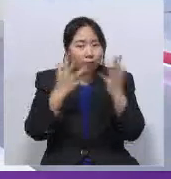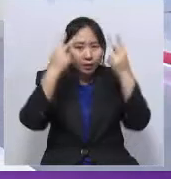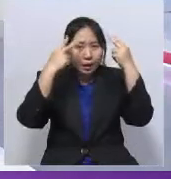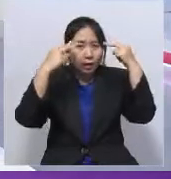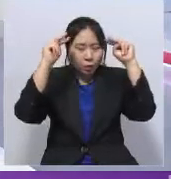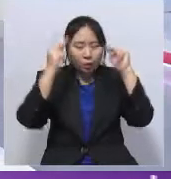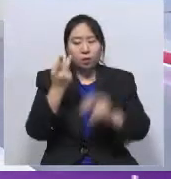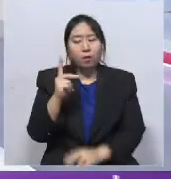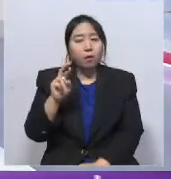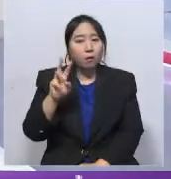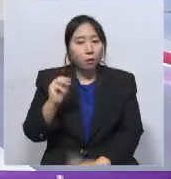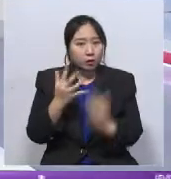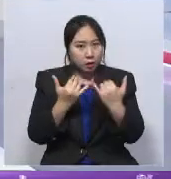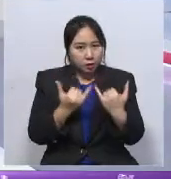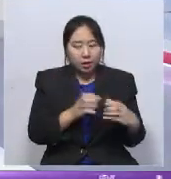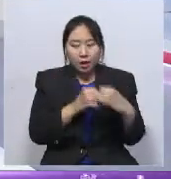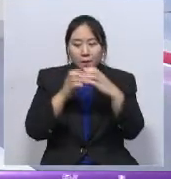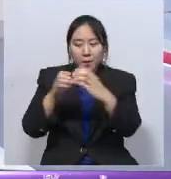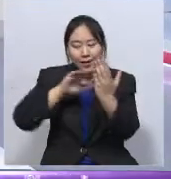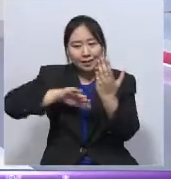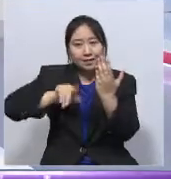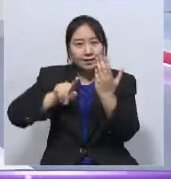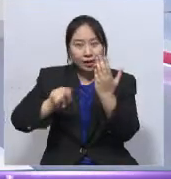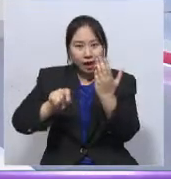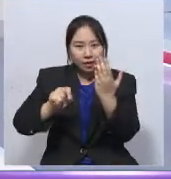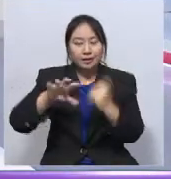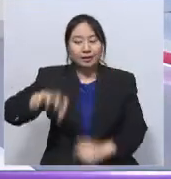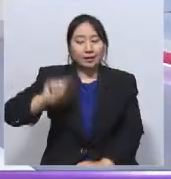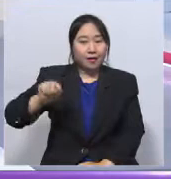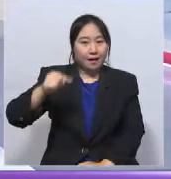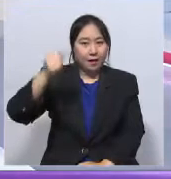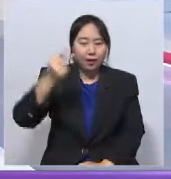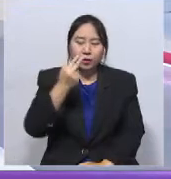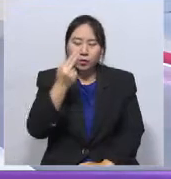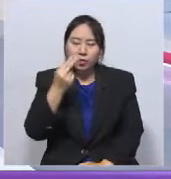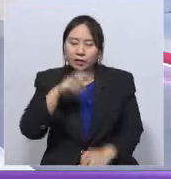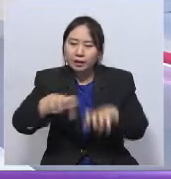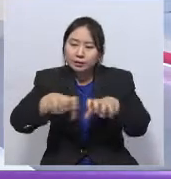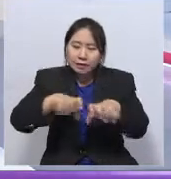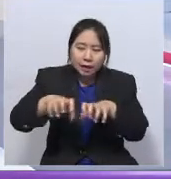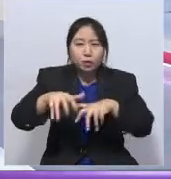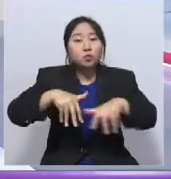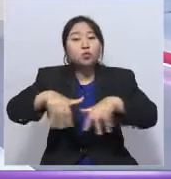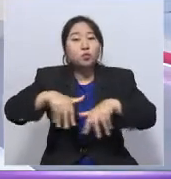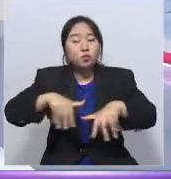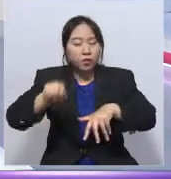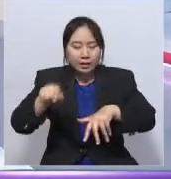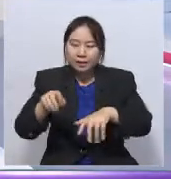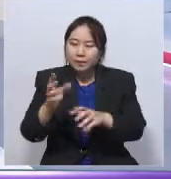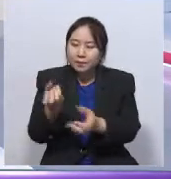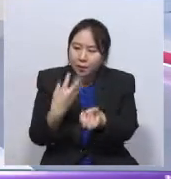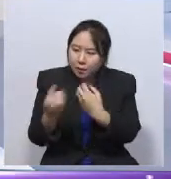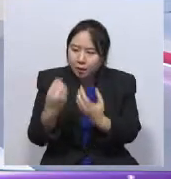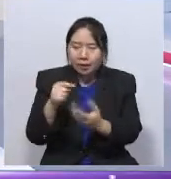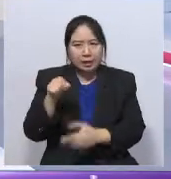มีแค่ท่านนายกแล้วก็คณะรัฐมนตรีลงพื้นที่จังหวัดตราดนะคะโดยจุดแรกค่ะเป็นการรับฟังแนวทางการบริหารจัดการชุมชนบ้านเปล็ดในที่